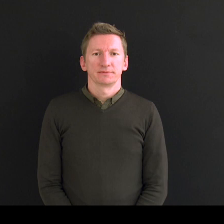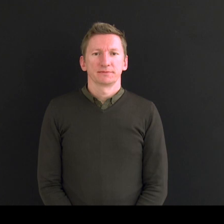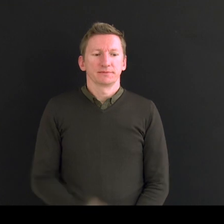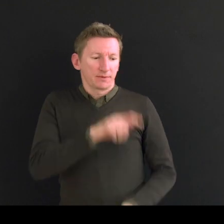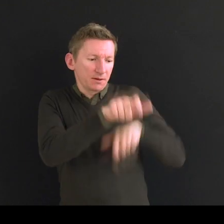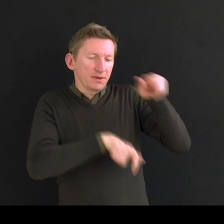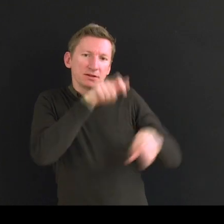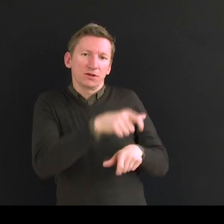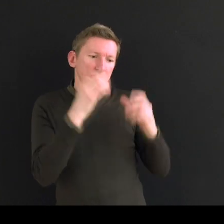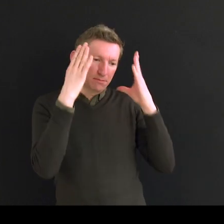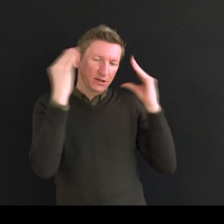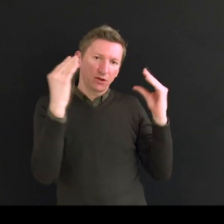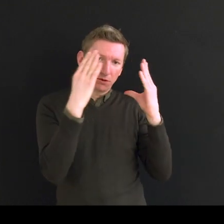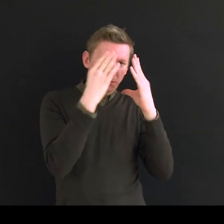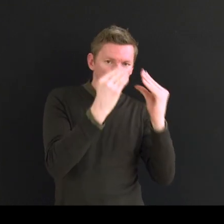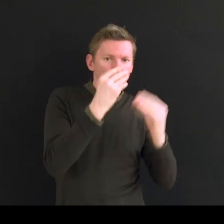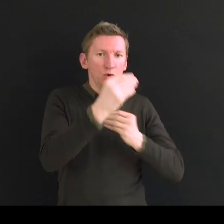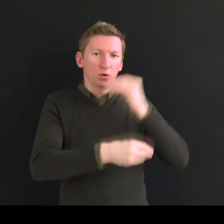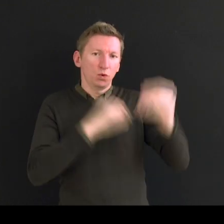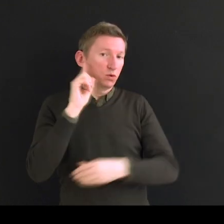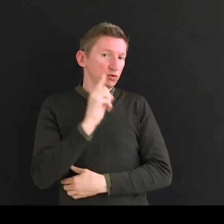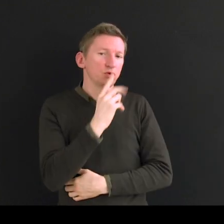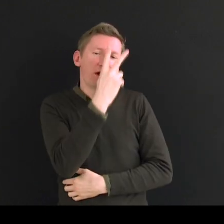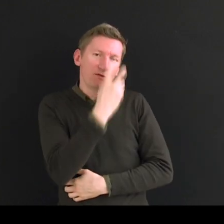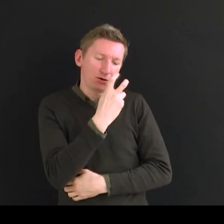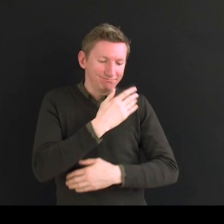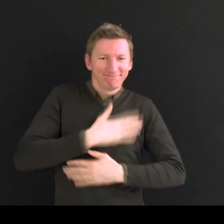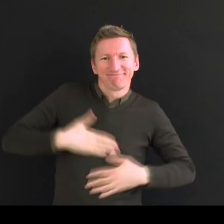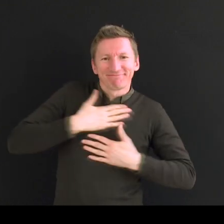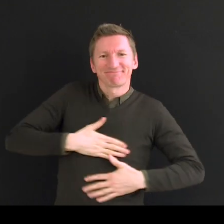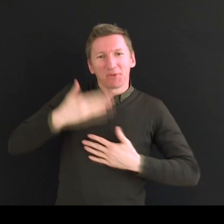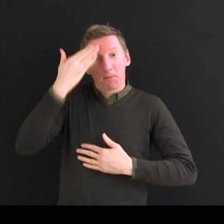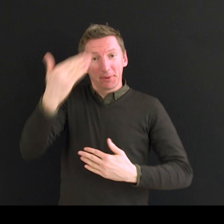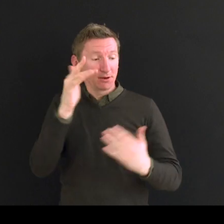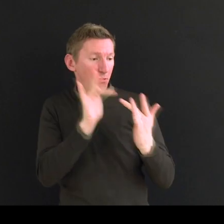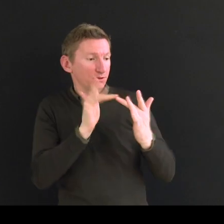Les personnes malentendantes malvoyantes ou sourdes aveugles ont du plaisir lorsque vous entrez en